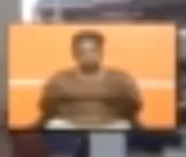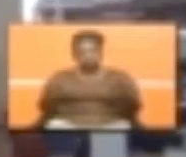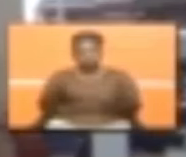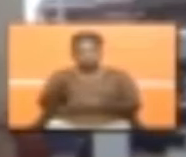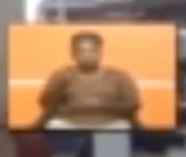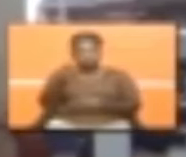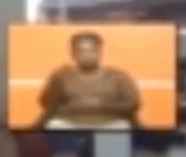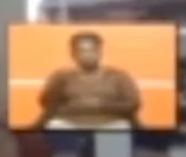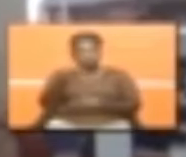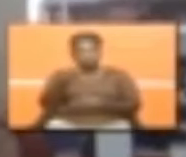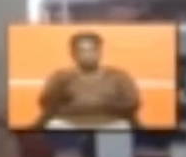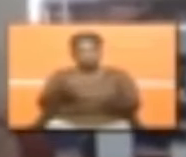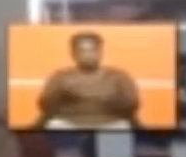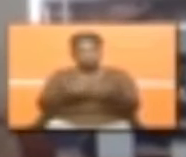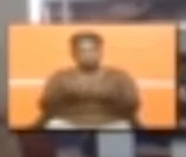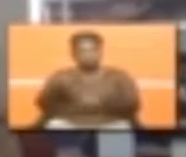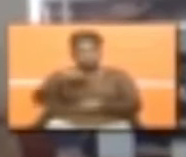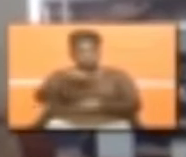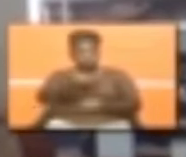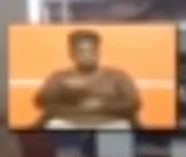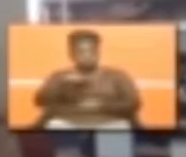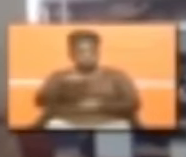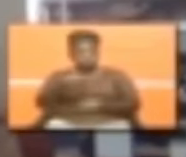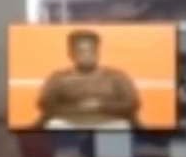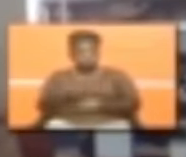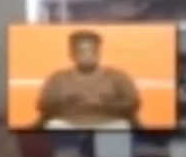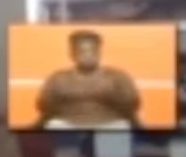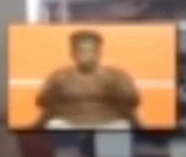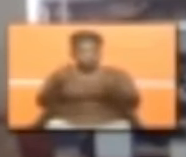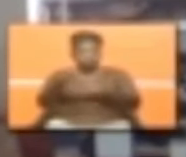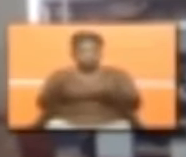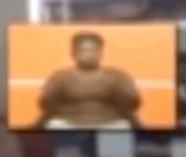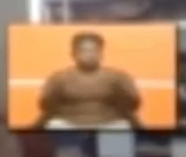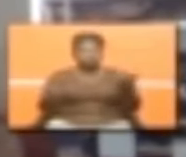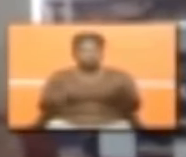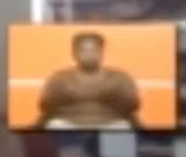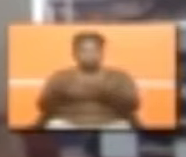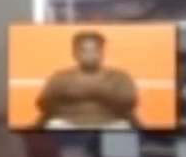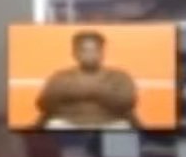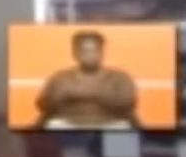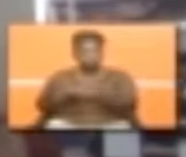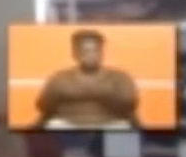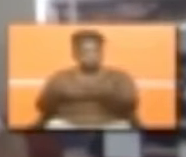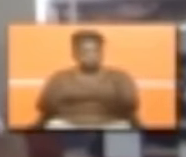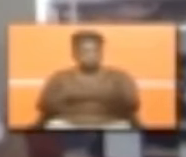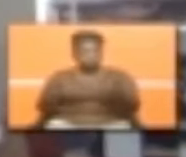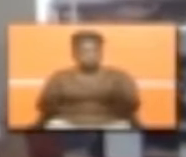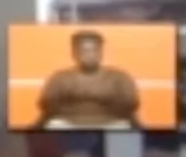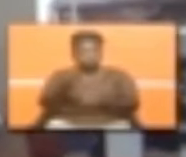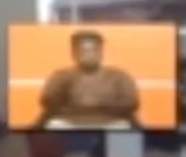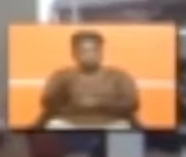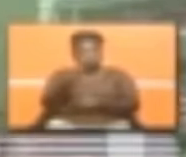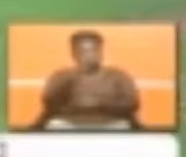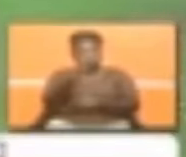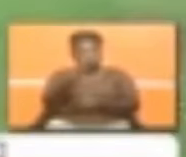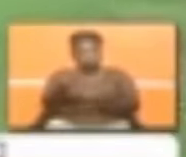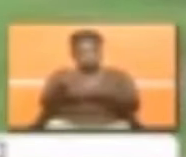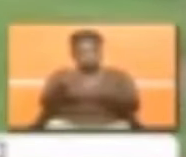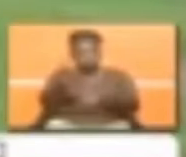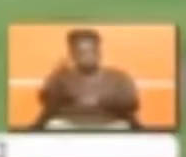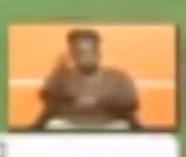mengo mgomba ilu waga mkampala ya pude mumbira Nasa loroji mnyumba jiyali ya pangisa Celestine Kalisa angu na bademo kumalimi yake sato